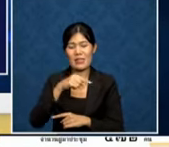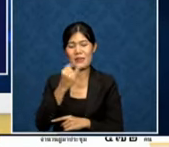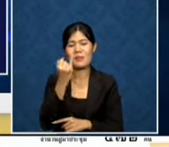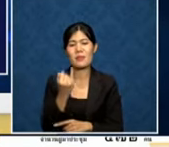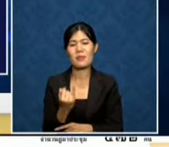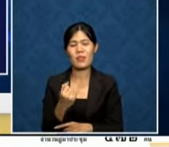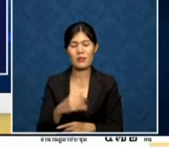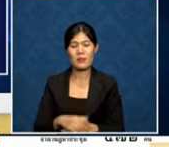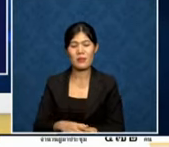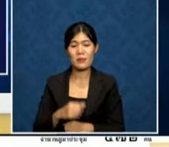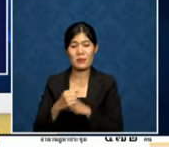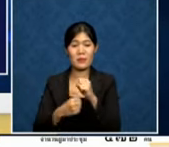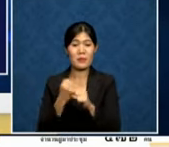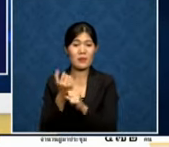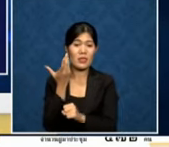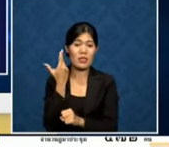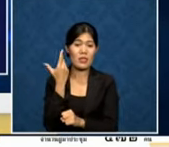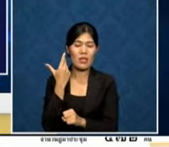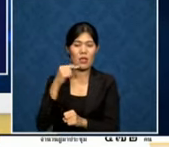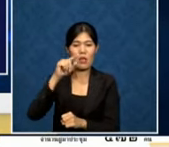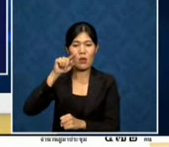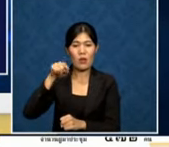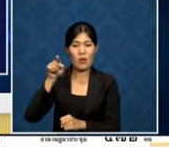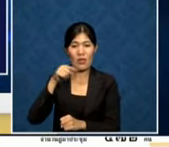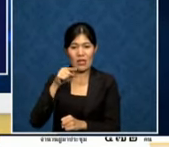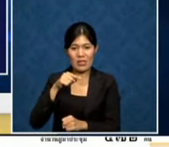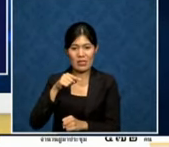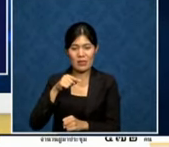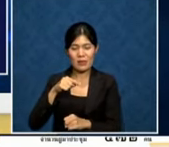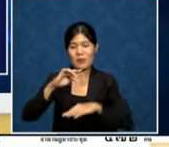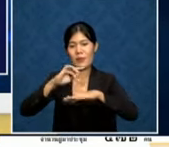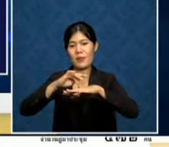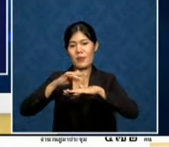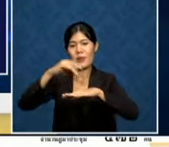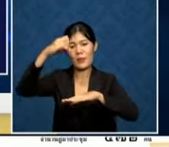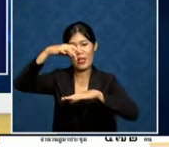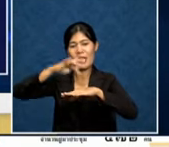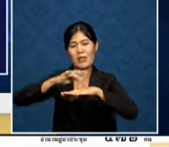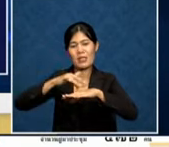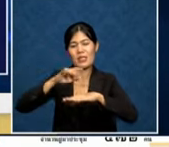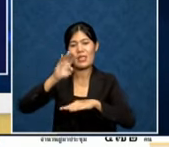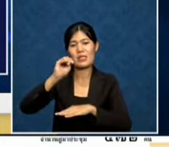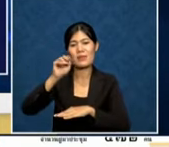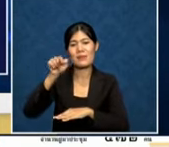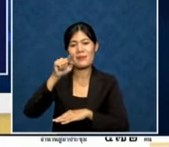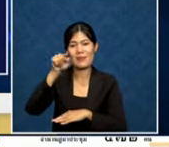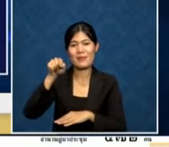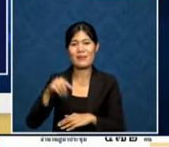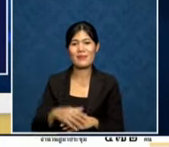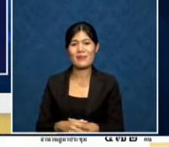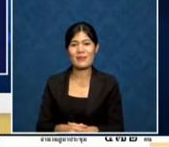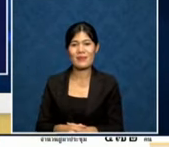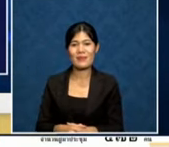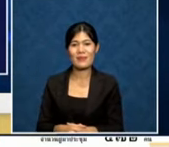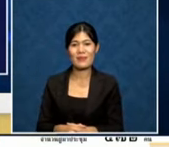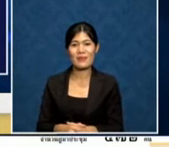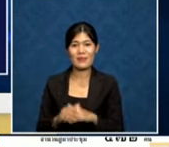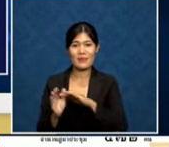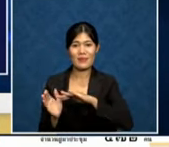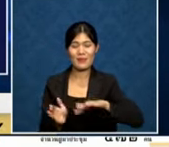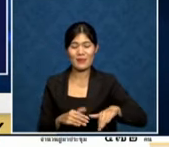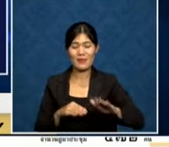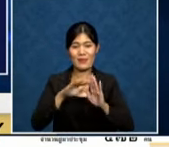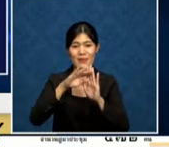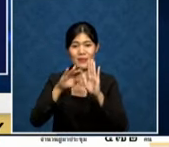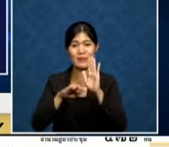สุดครับปีที่ผ่านมาอังกฤษมีสัดส่วนของพลังงานสะอาดมากกว่า 4%ครับปัจจัยต่อมาครับที่สำคัญมากๆและ